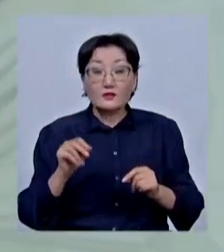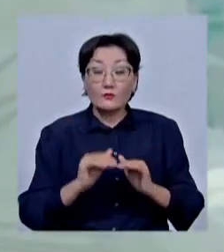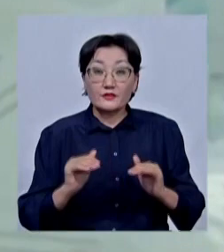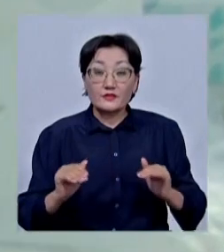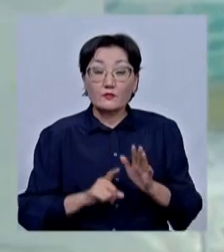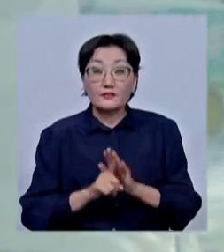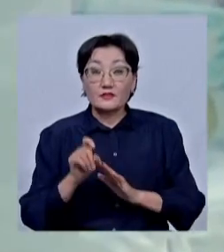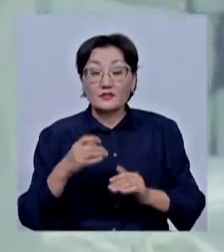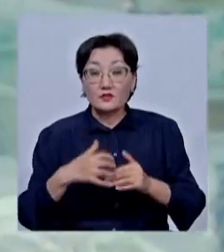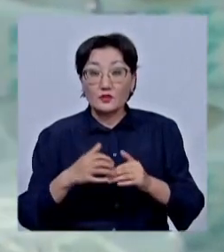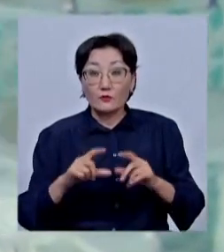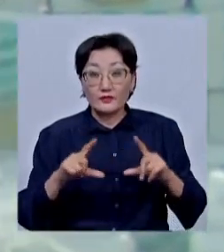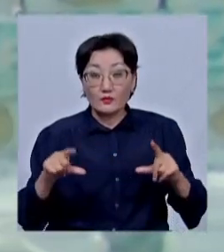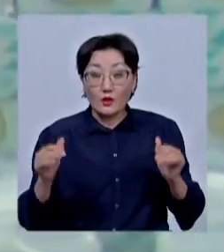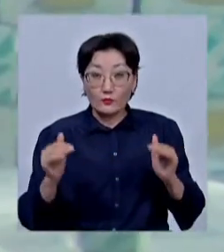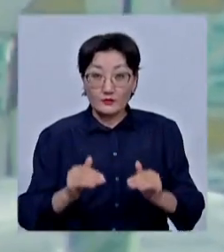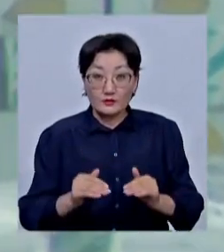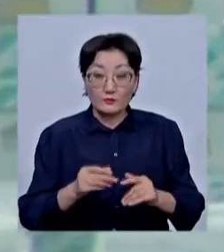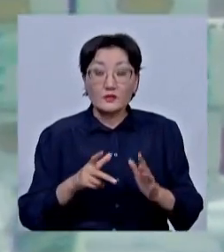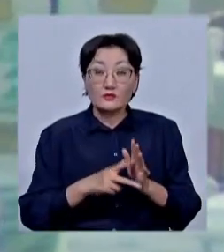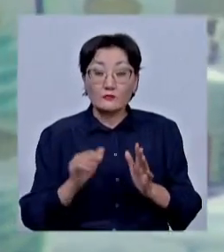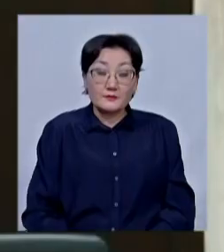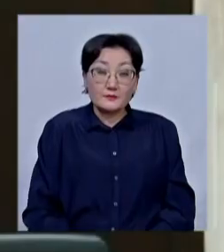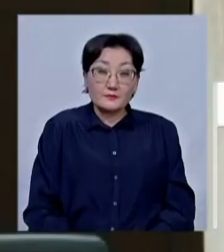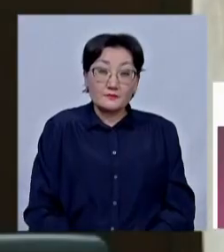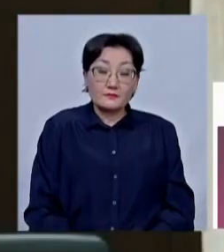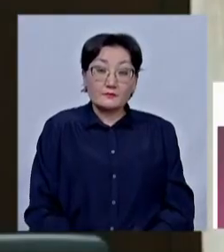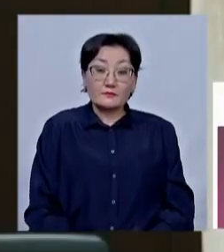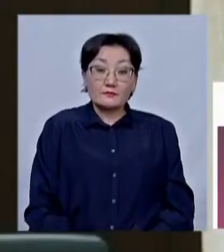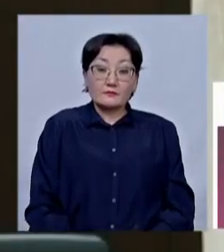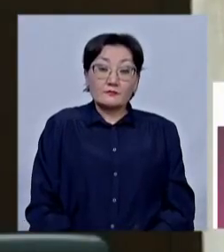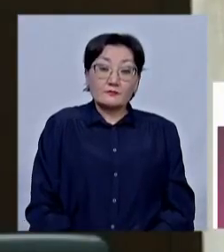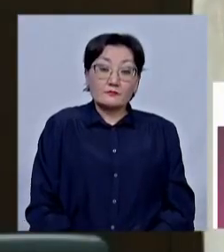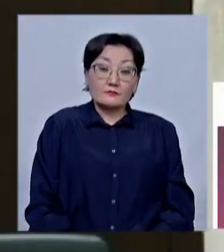учащихся начальных и средних школ уменьшилось на 8 тысяч.